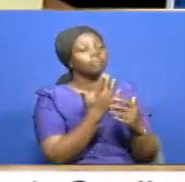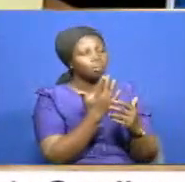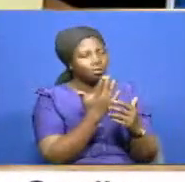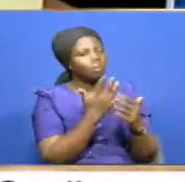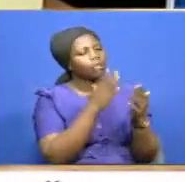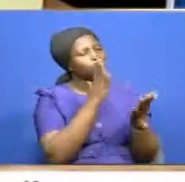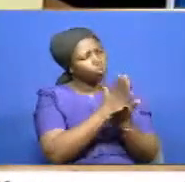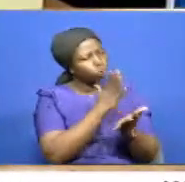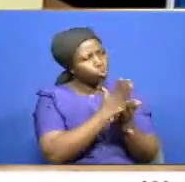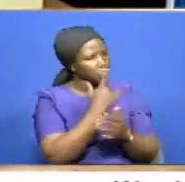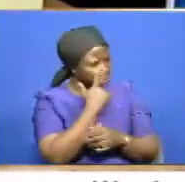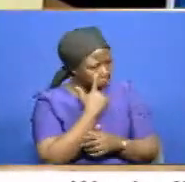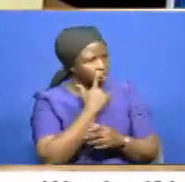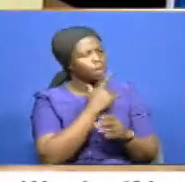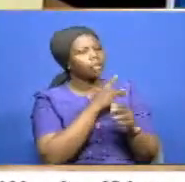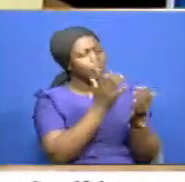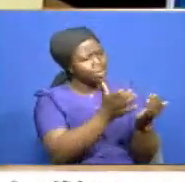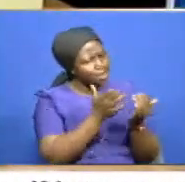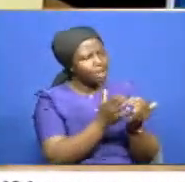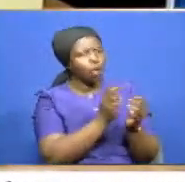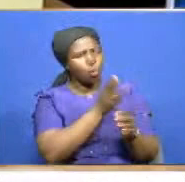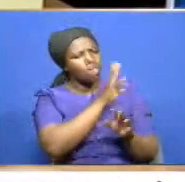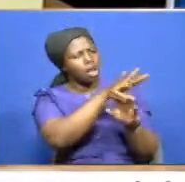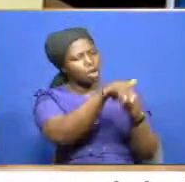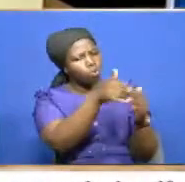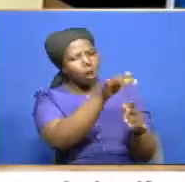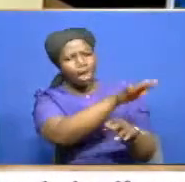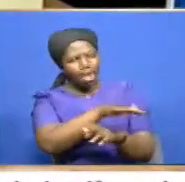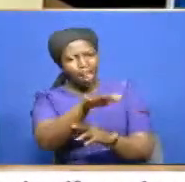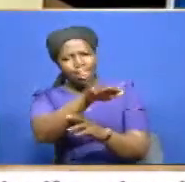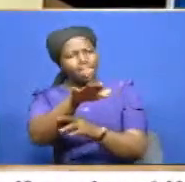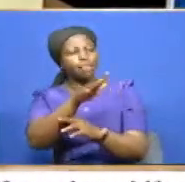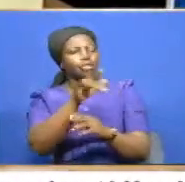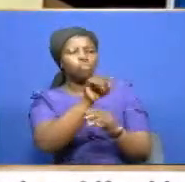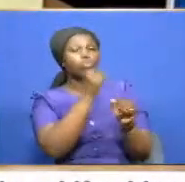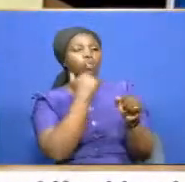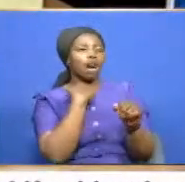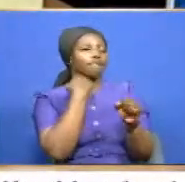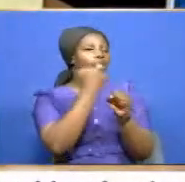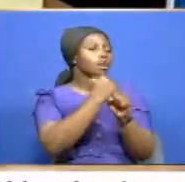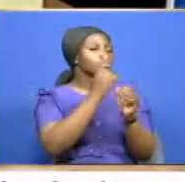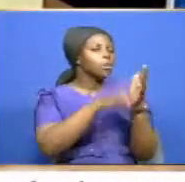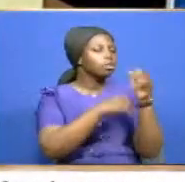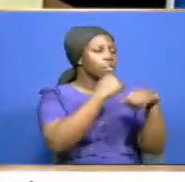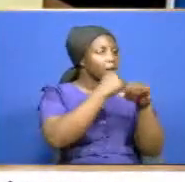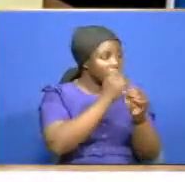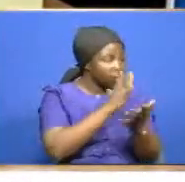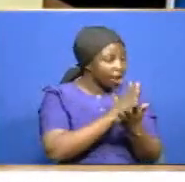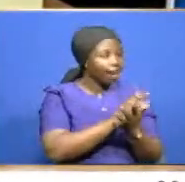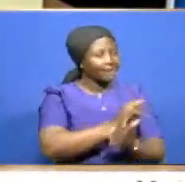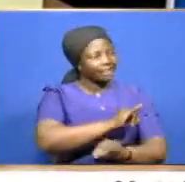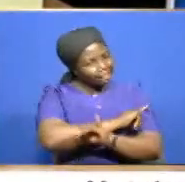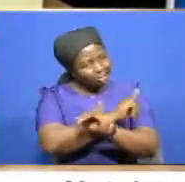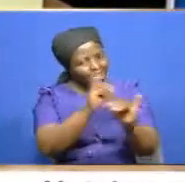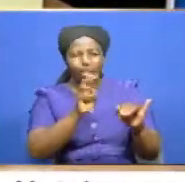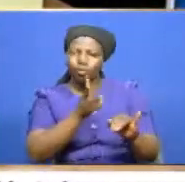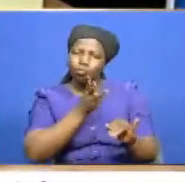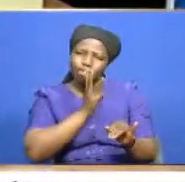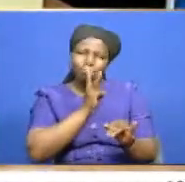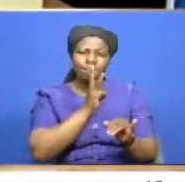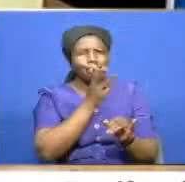katika kila maeneo. Sijui nyinyi mumefanya nini kuhakikisha kwamba maji safi yanawafikia